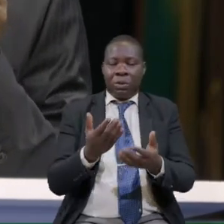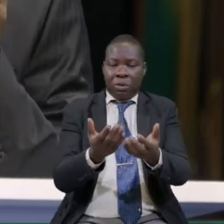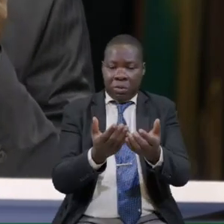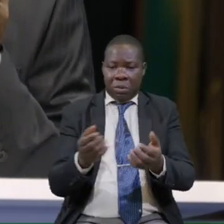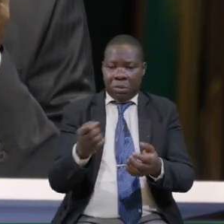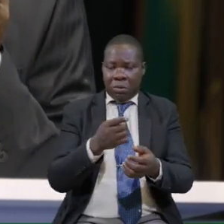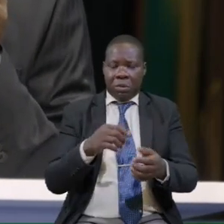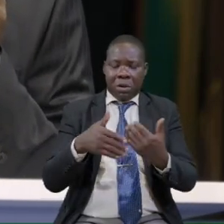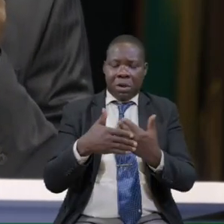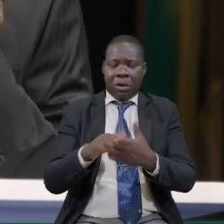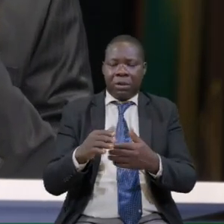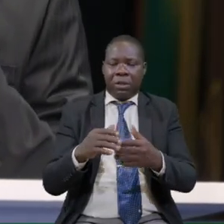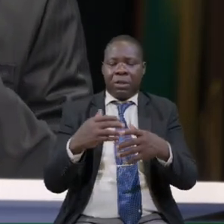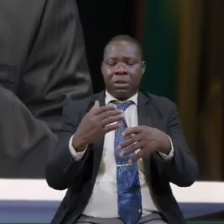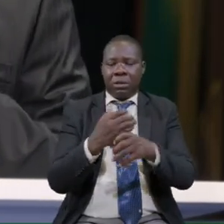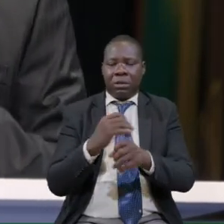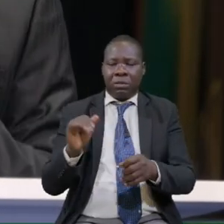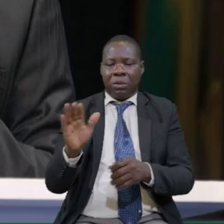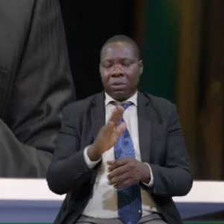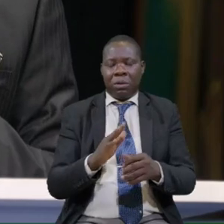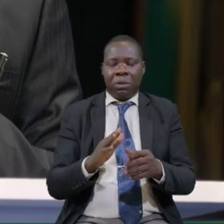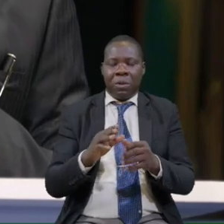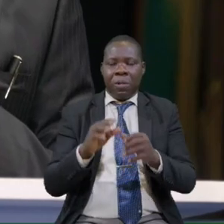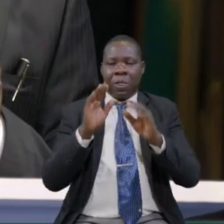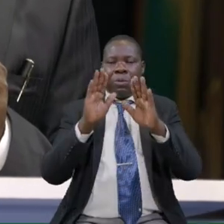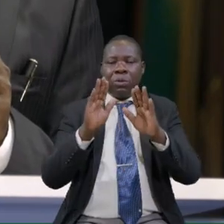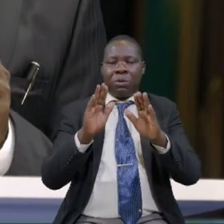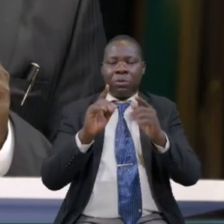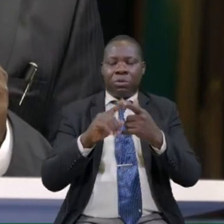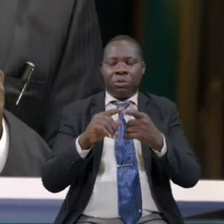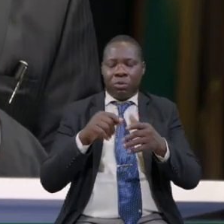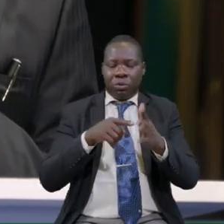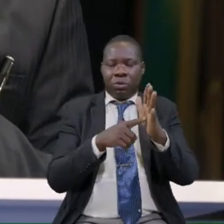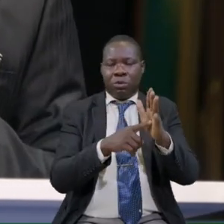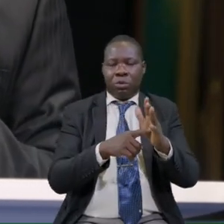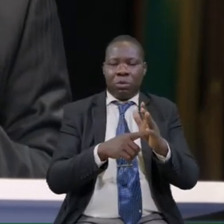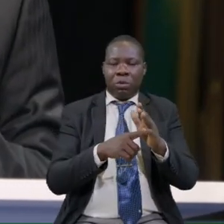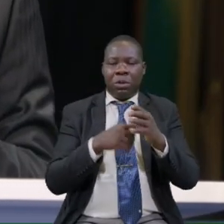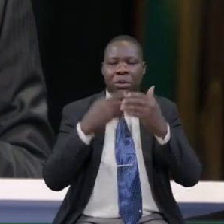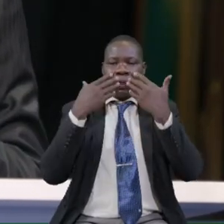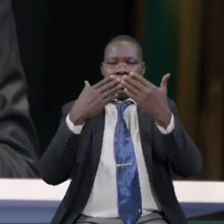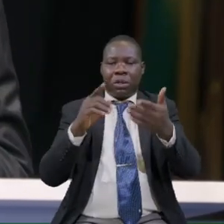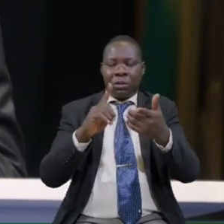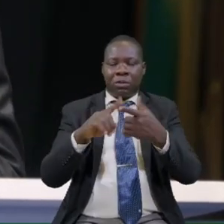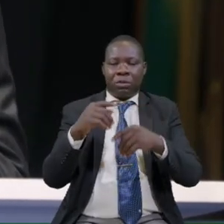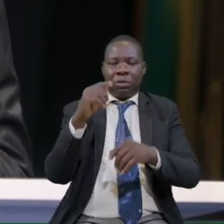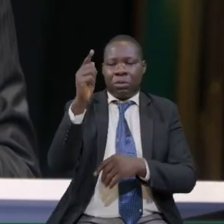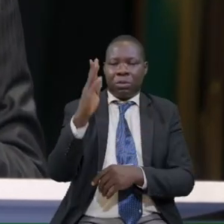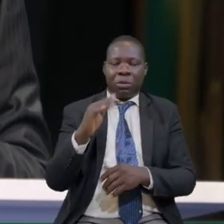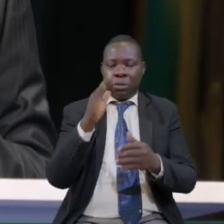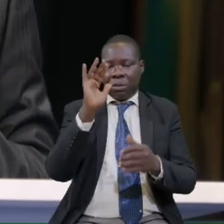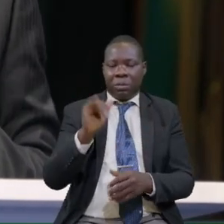Après avoir reçu votre miracle, nous aimerions que vous